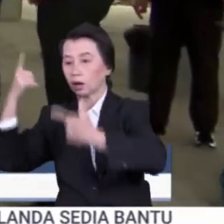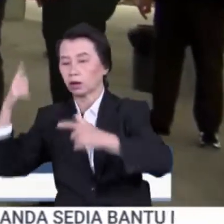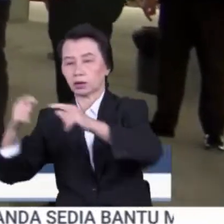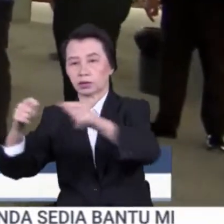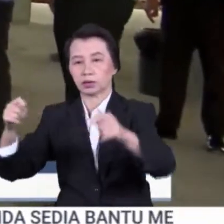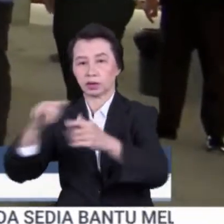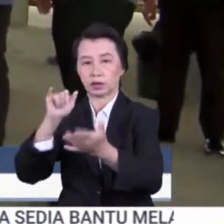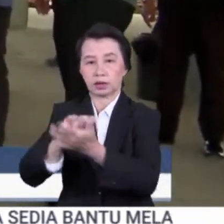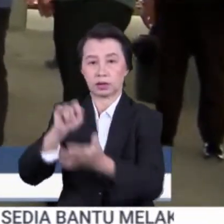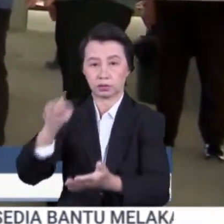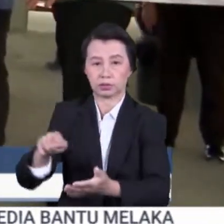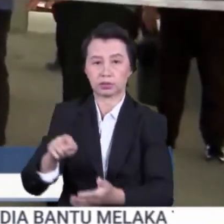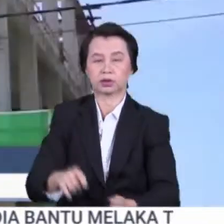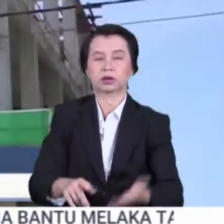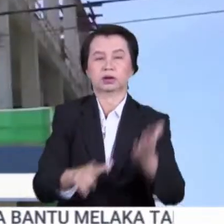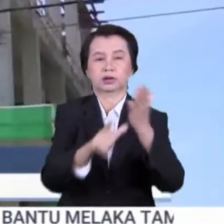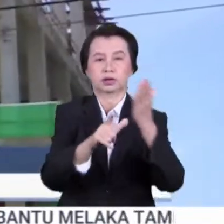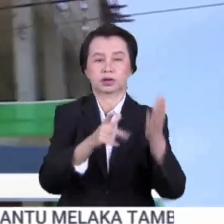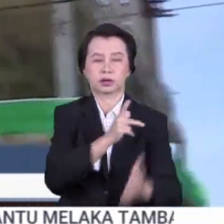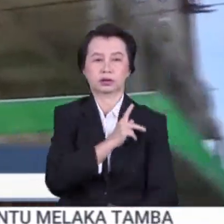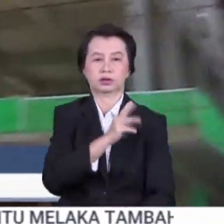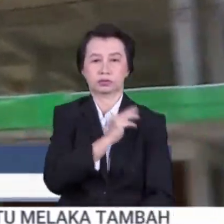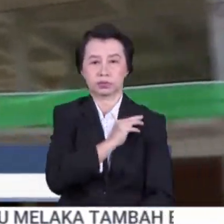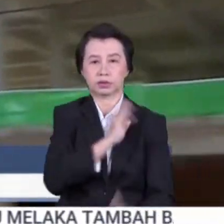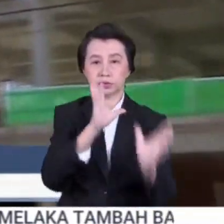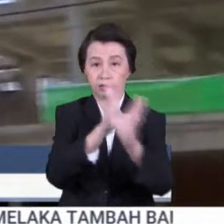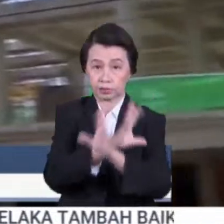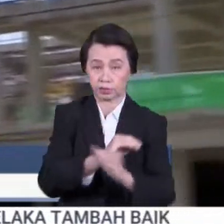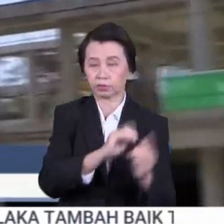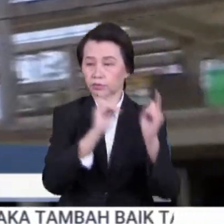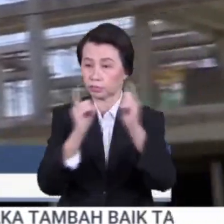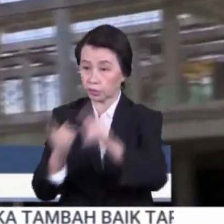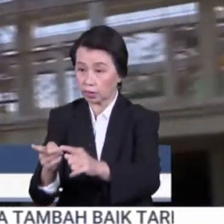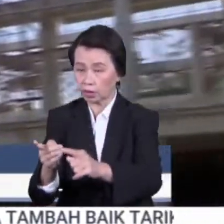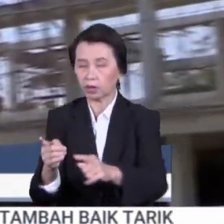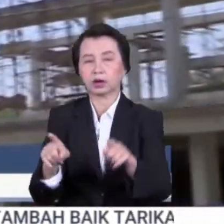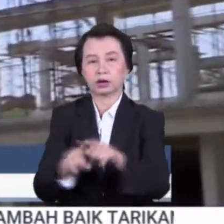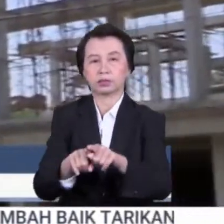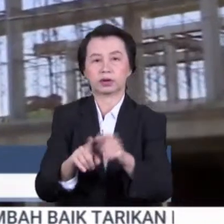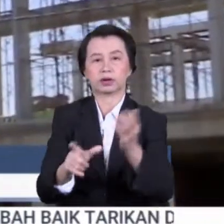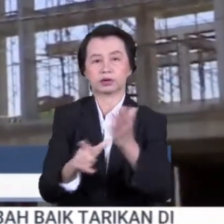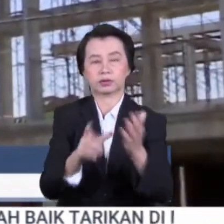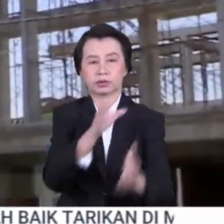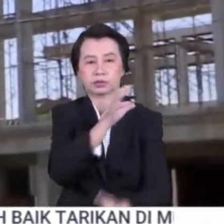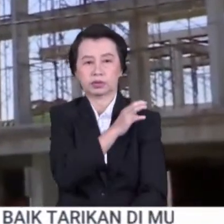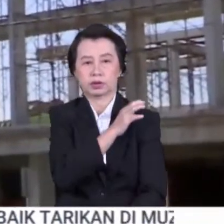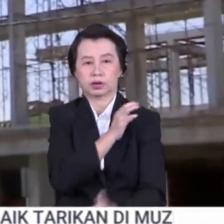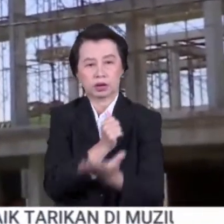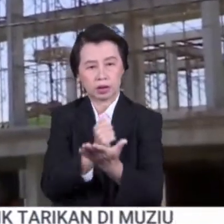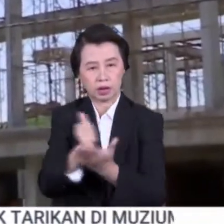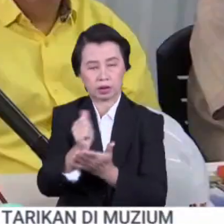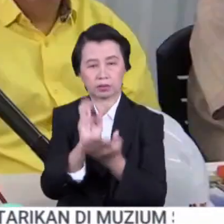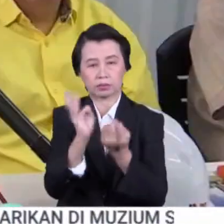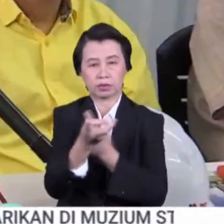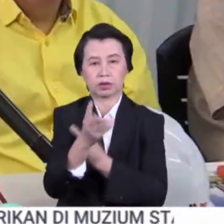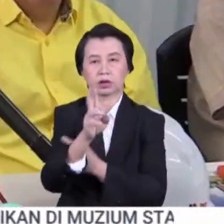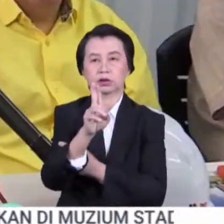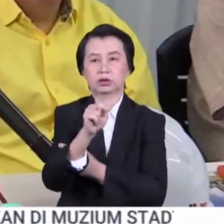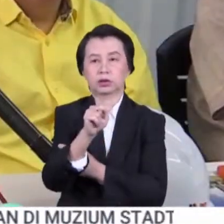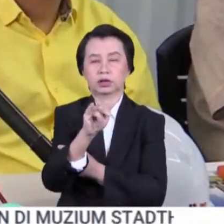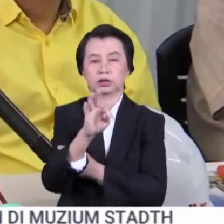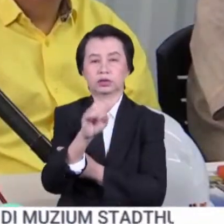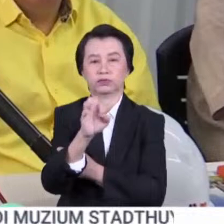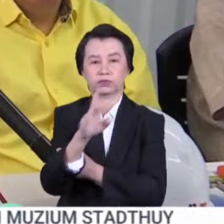projek. Turut hadir Timbalan Premier Sarawak, Dato' Sri Dr. Sim Kui Hian, selaku Timbalan Pengerusi Lembaga Amanah Kebajikan UNIFO